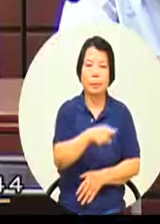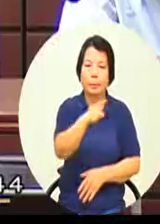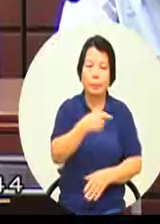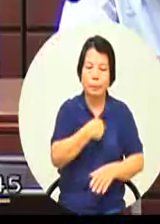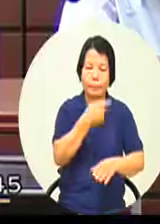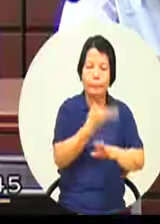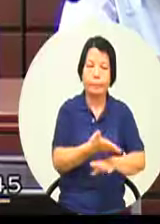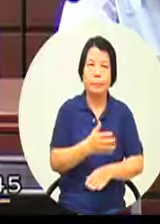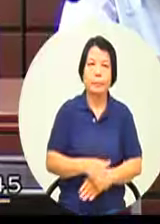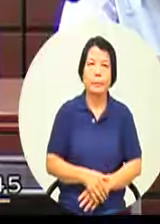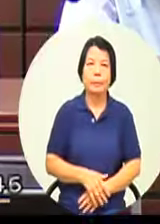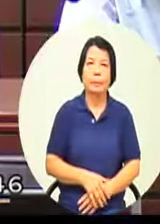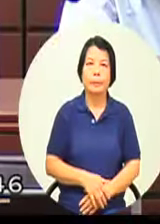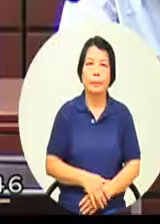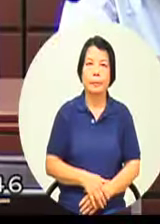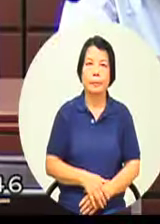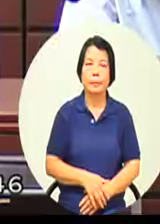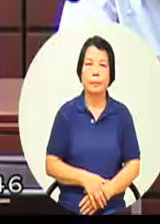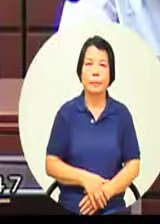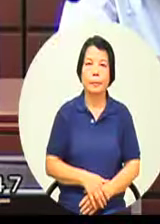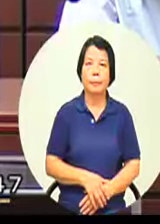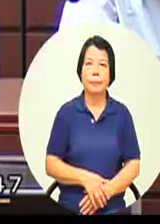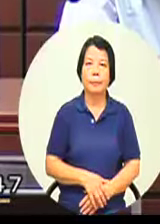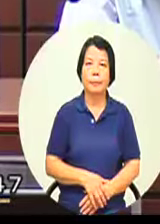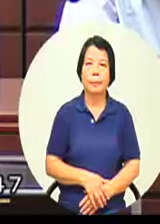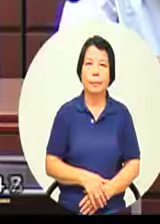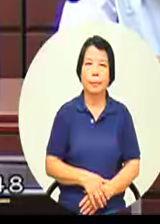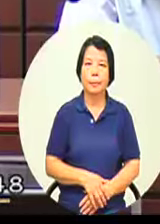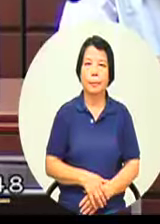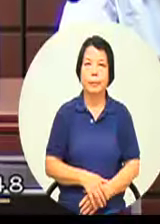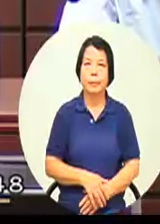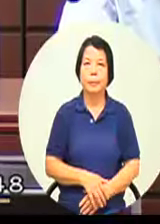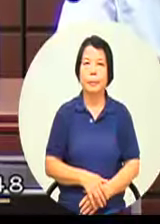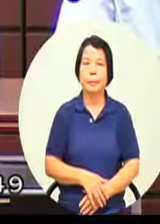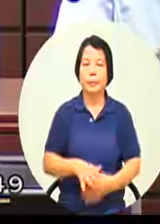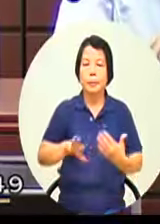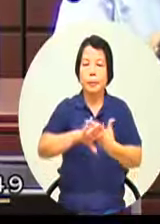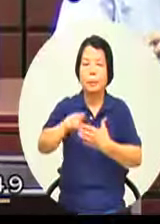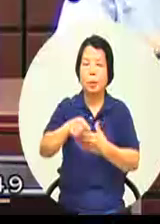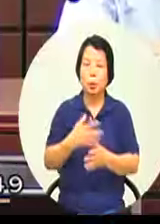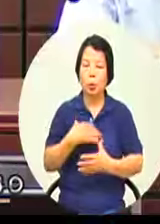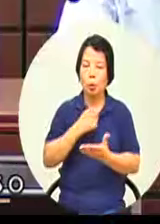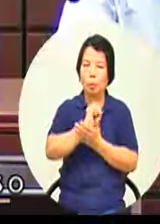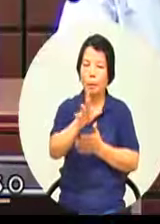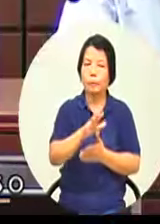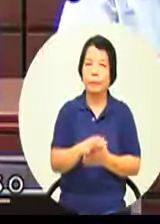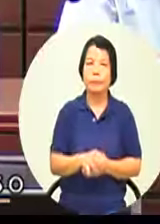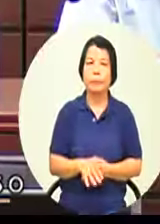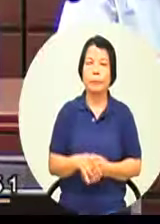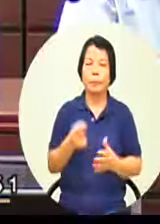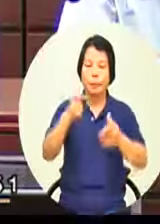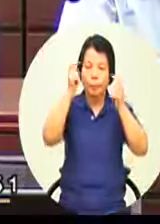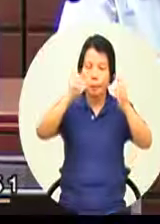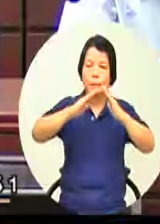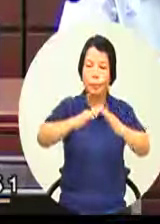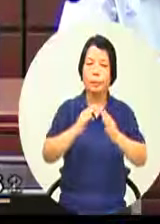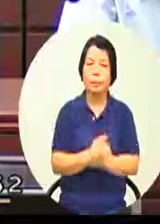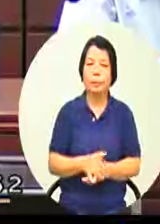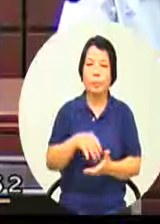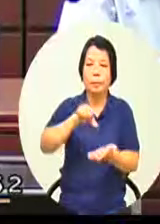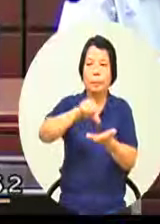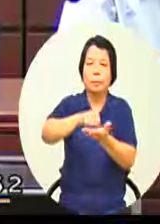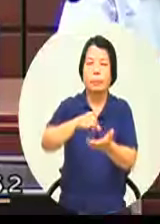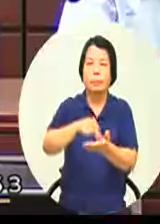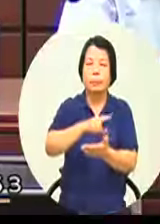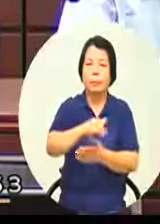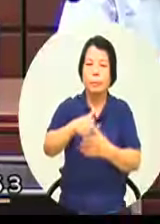迄个过来甲。张议员报告。另外，我直接要甲张议员报告一个代志：高雄市生产的物件，其